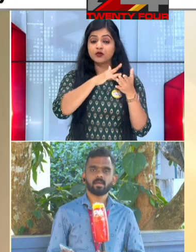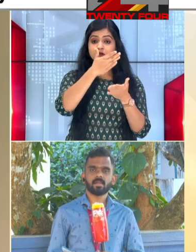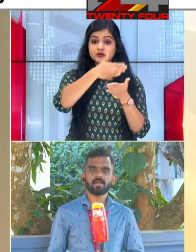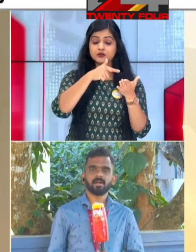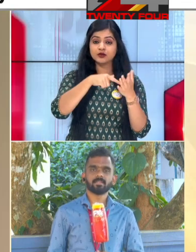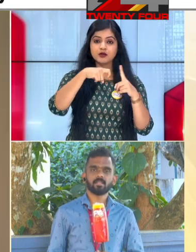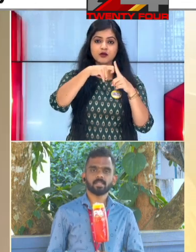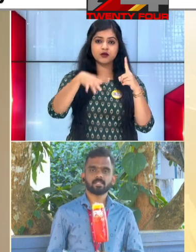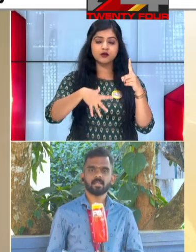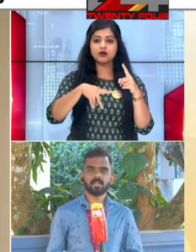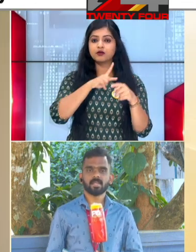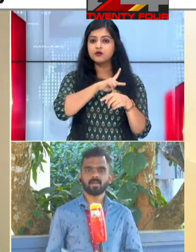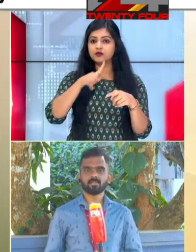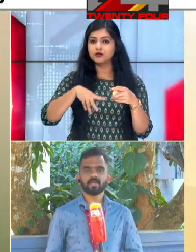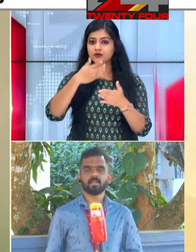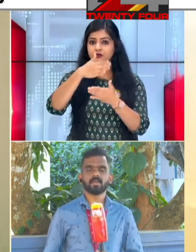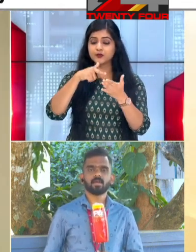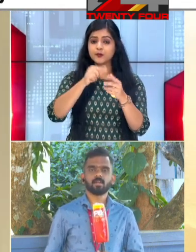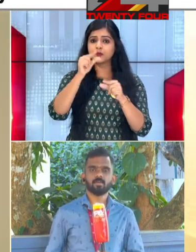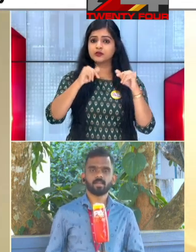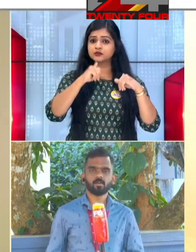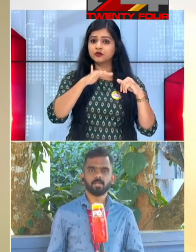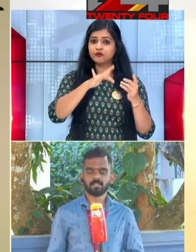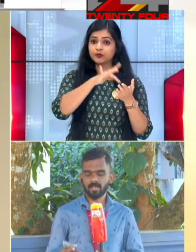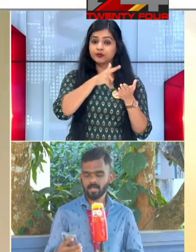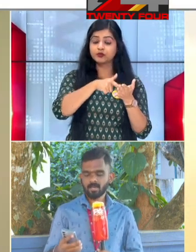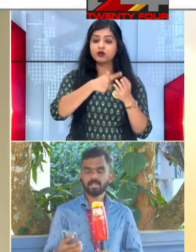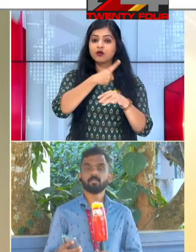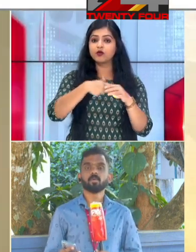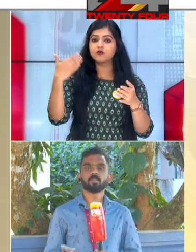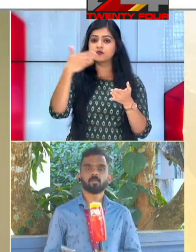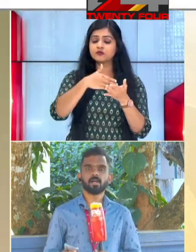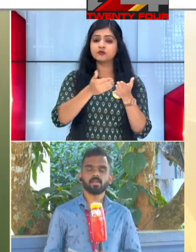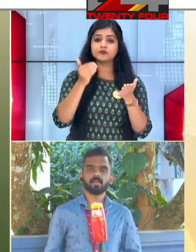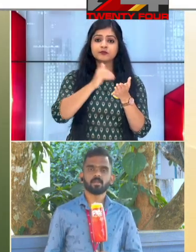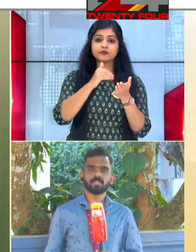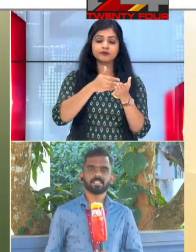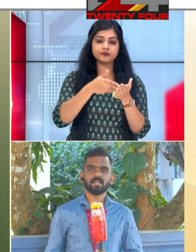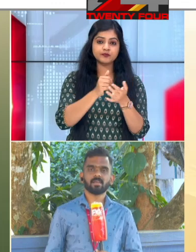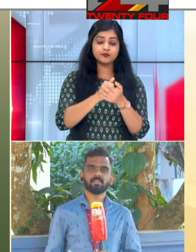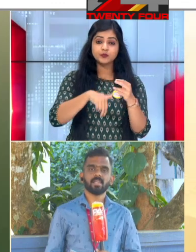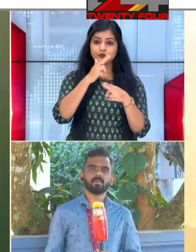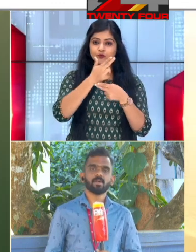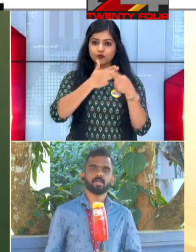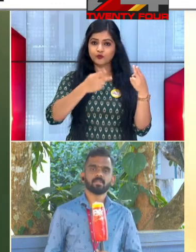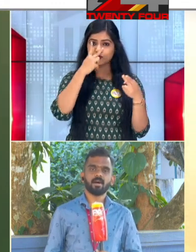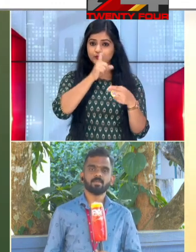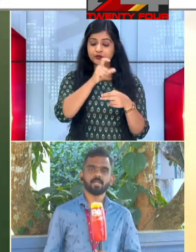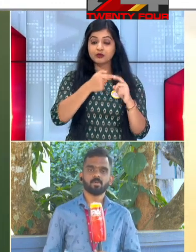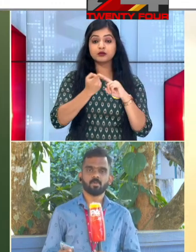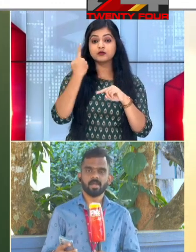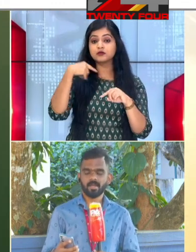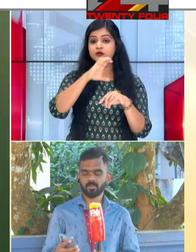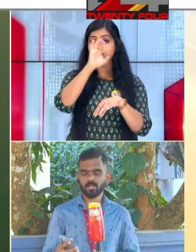പ്രദേശങ്ങൾ, കേരള കർണാടക അതിർത്തി പ്രദേശങ്ങളിലെ ജനവാസ മേഖലകളിലേക്ക് കടുവ ഇറങ്ങുന്നു എന്നതാണ്. ഇന്നിപ്പോൾ നമ്മൾ ഈ കാണുന്ന ദൃശ്യങ്ങൾ ഇന്നലെ വൈകിട്ട്